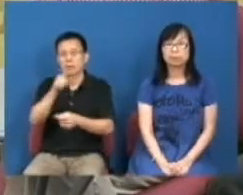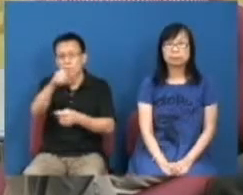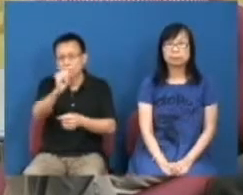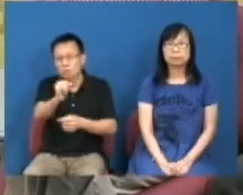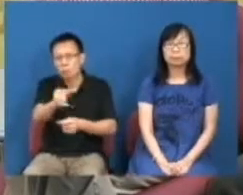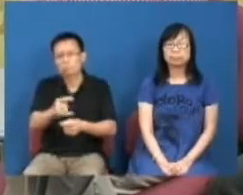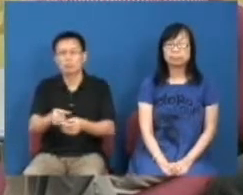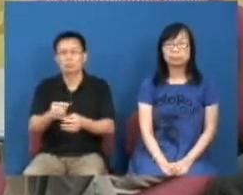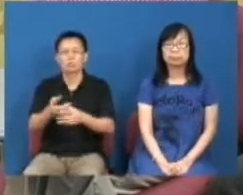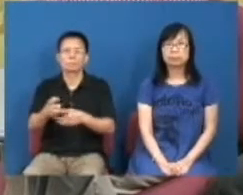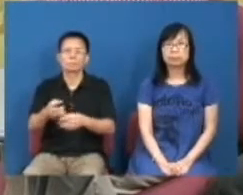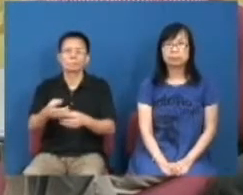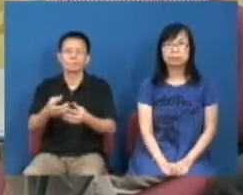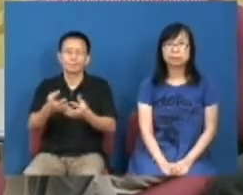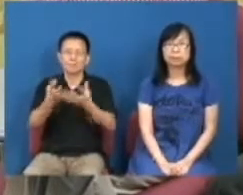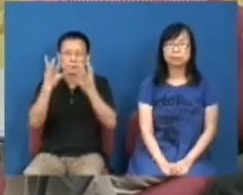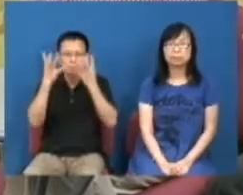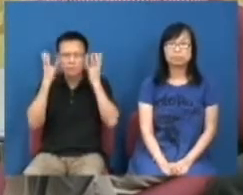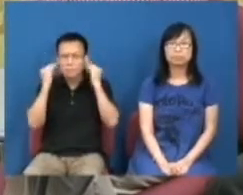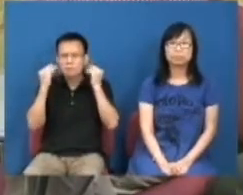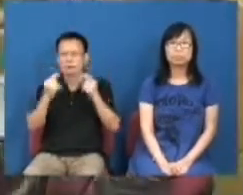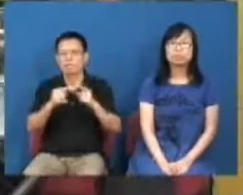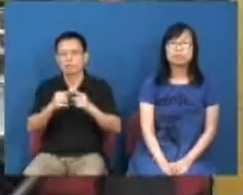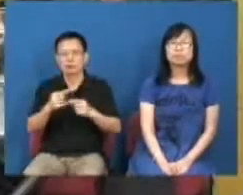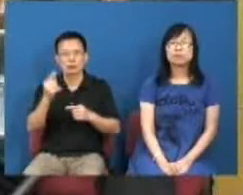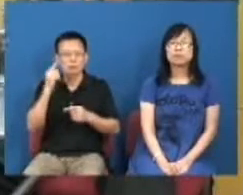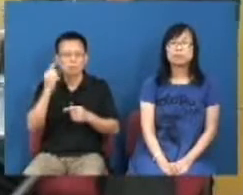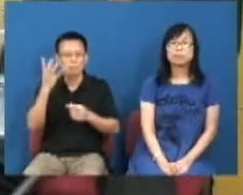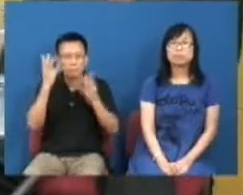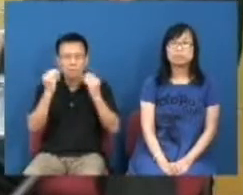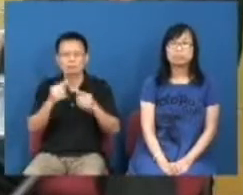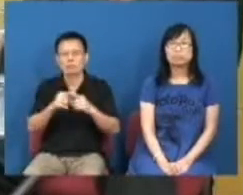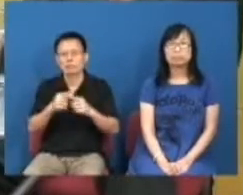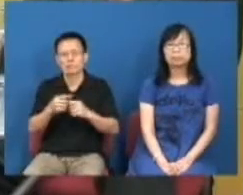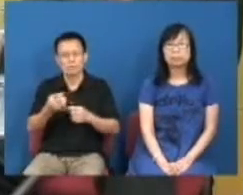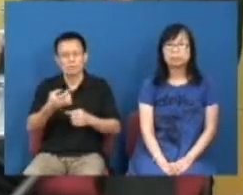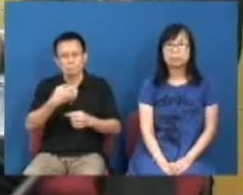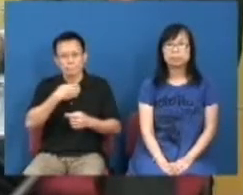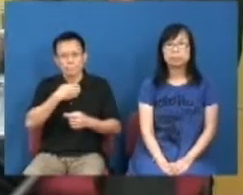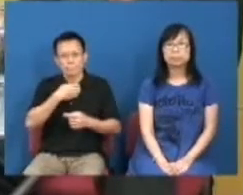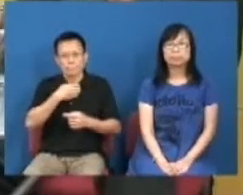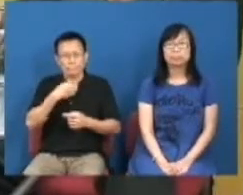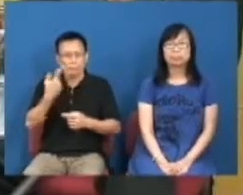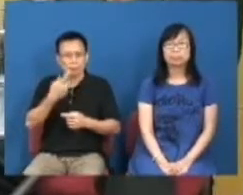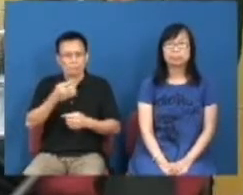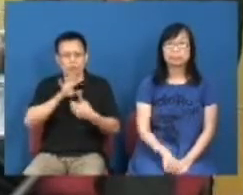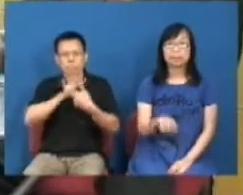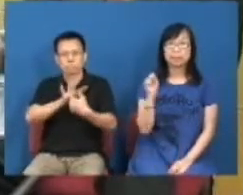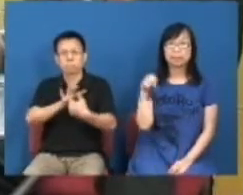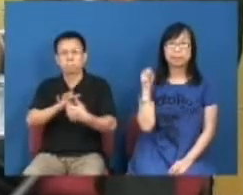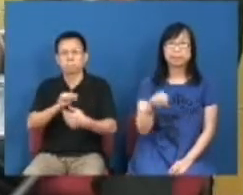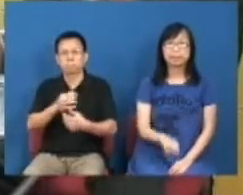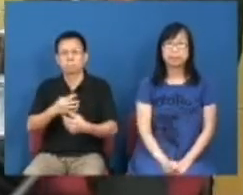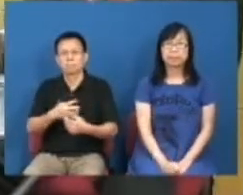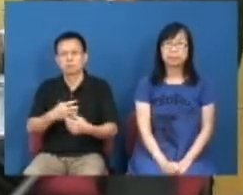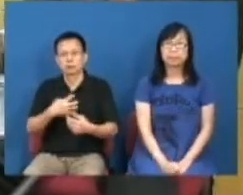咧，咁變咗你個受眾咧，你聽嗰個想聽的意見嗰個咧比較困難啦，啊有少少抽水啦，係咪啊？係 啦 係啦。咁啊